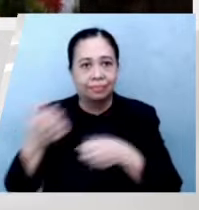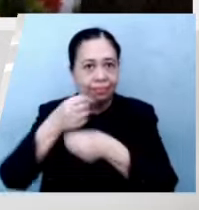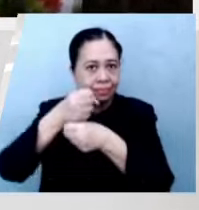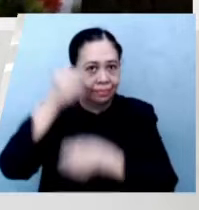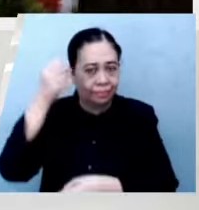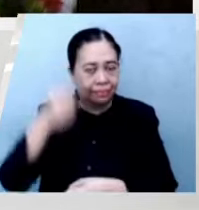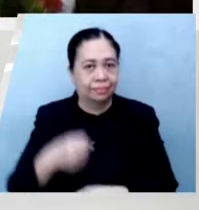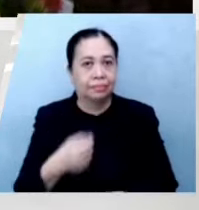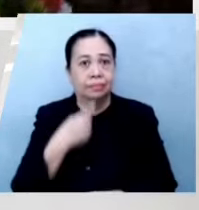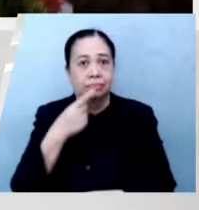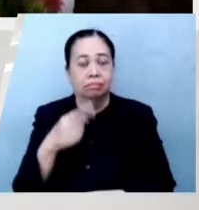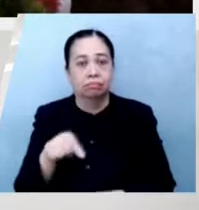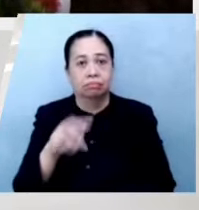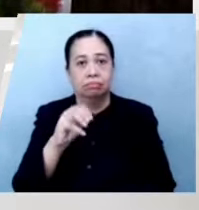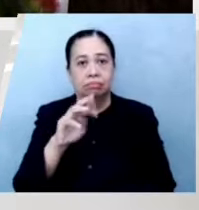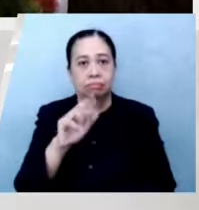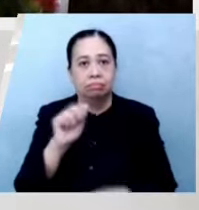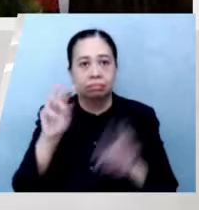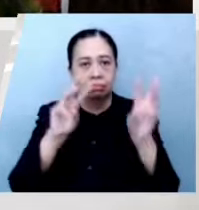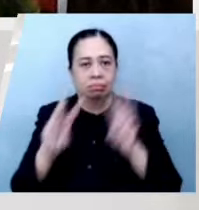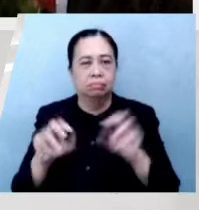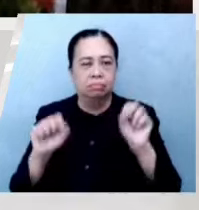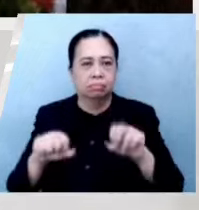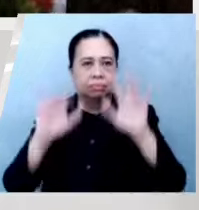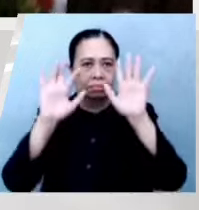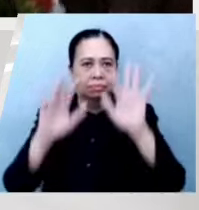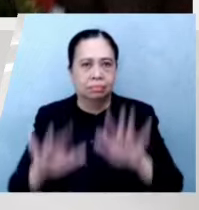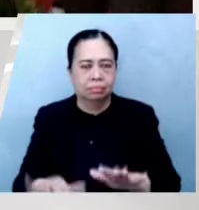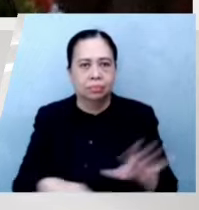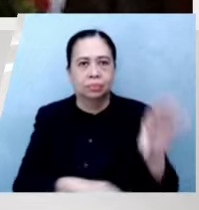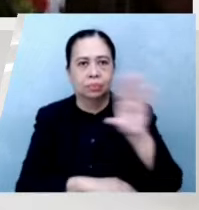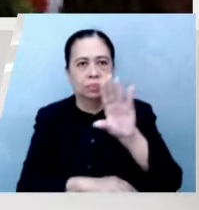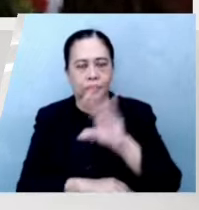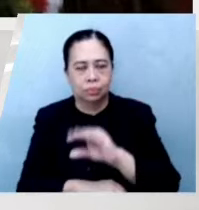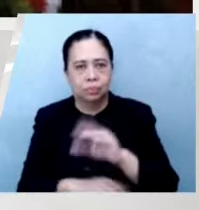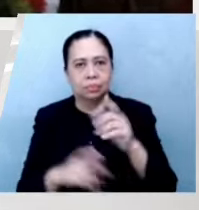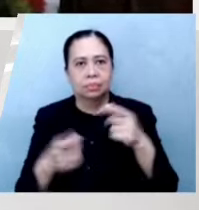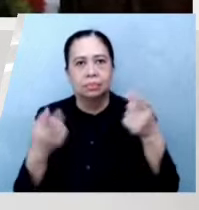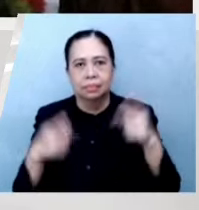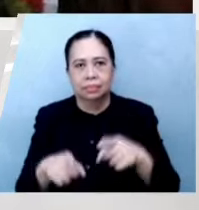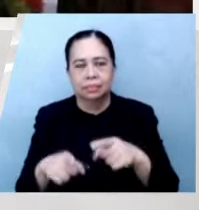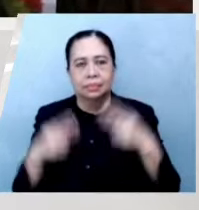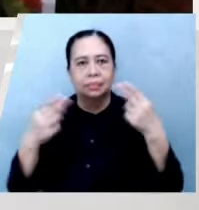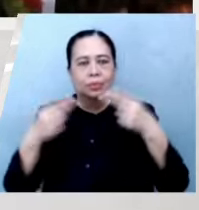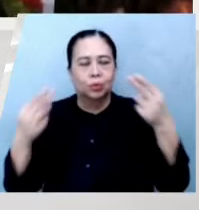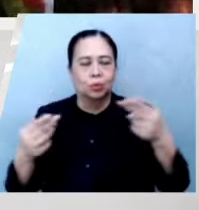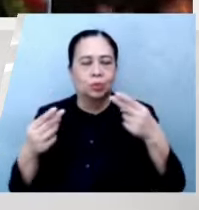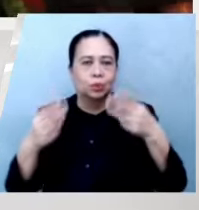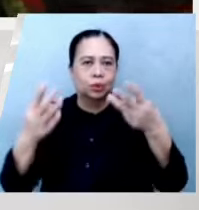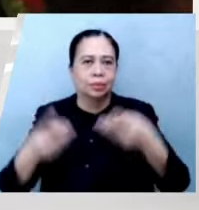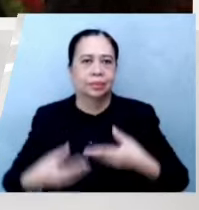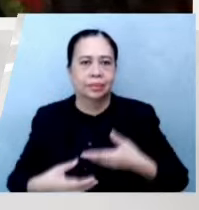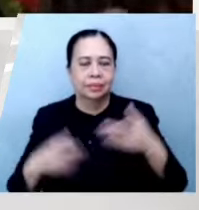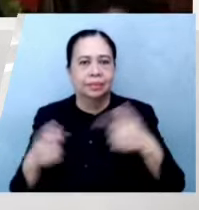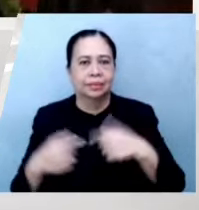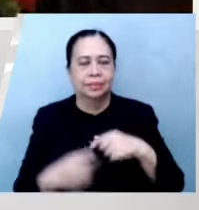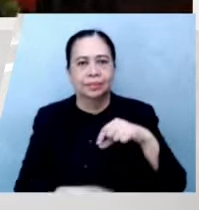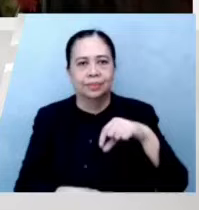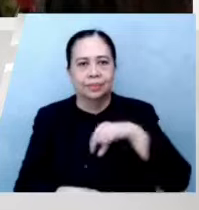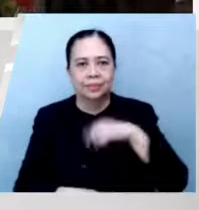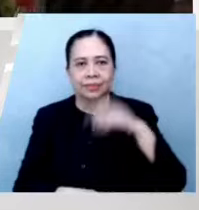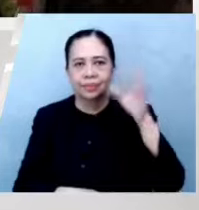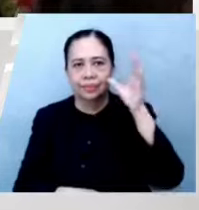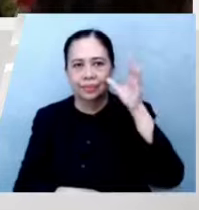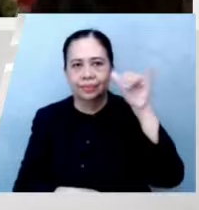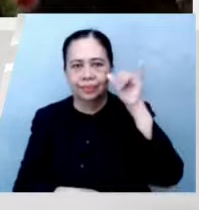Base sa datos ng Metro Weather, posible ang mga pag-ulan sa Metro Manila sa hapon kung kailan gaganapin ang Heroes Welcome para kay Olympic double gold medalist Carlos Yulo at